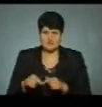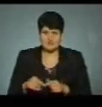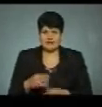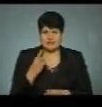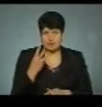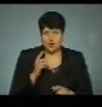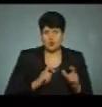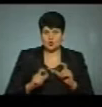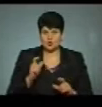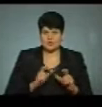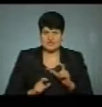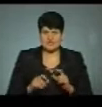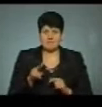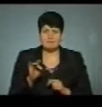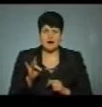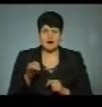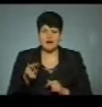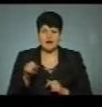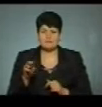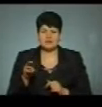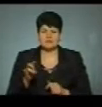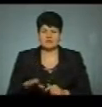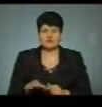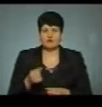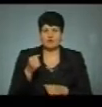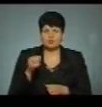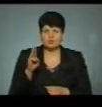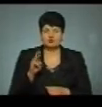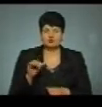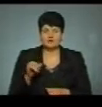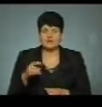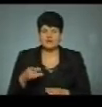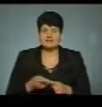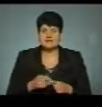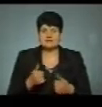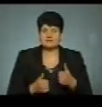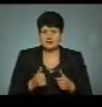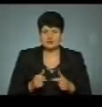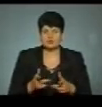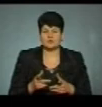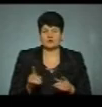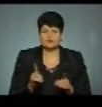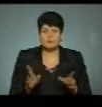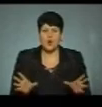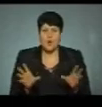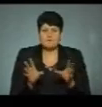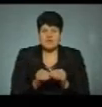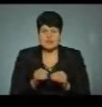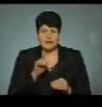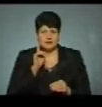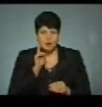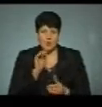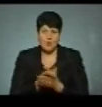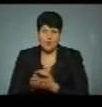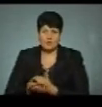3 студентських парламентів. Кубок Шухевича – це змагання, щоб покликані, щоб об'єднати молодь, щоб